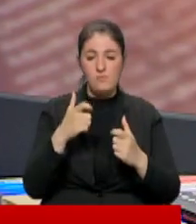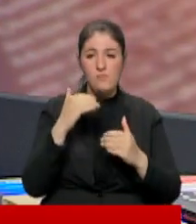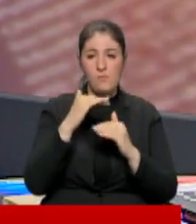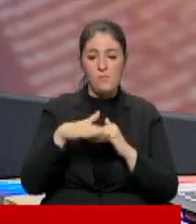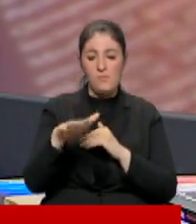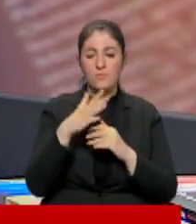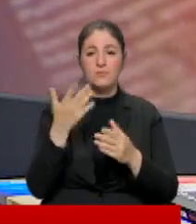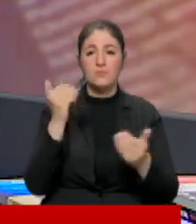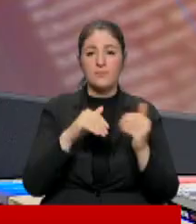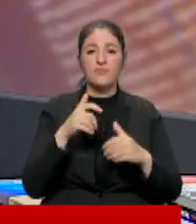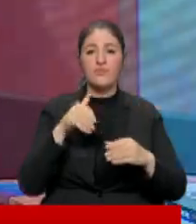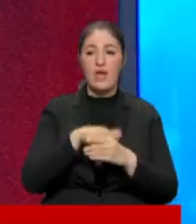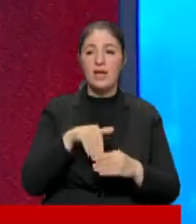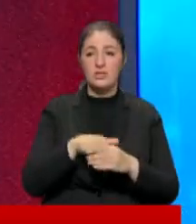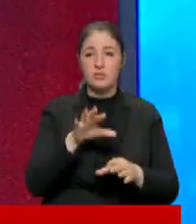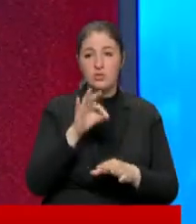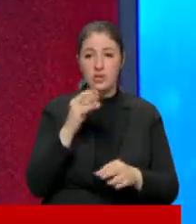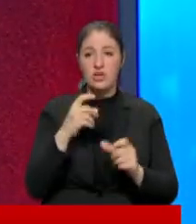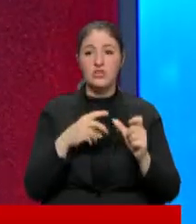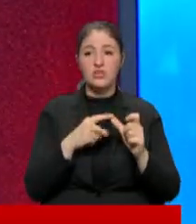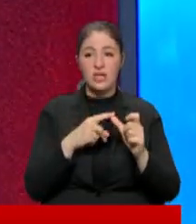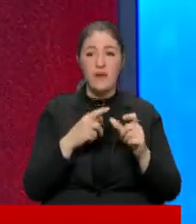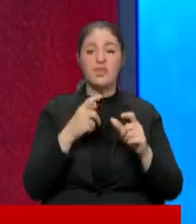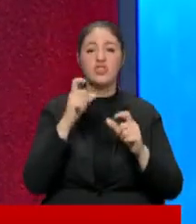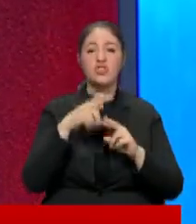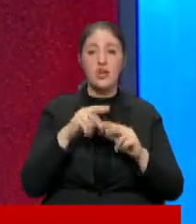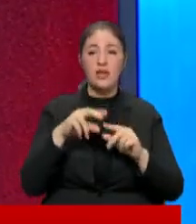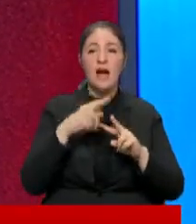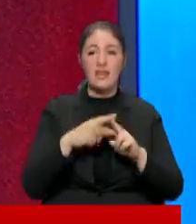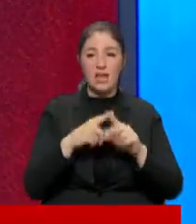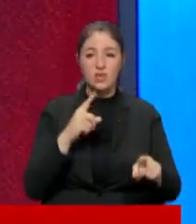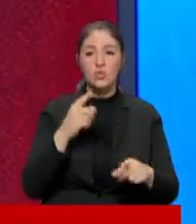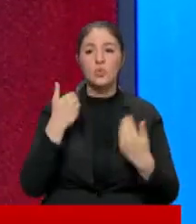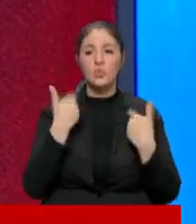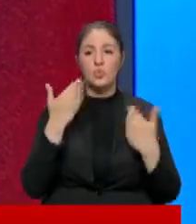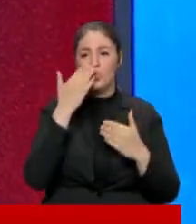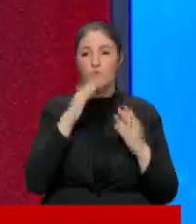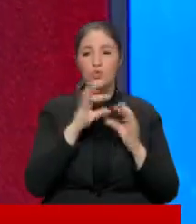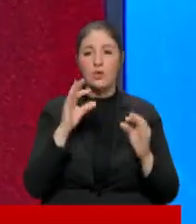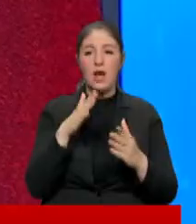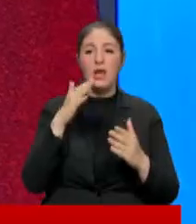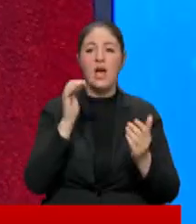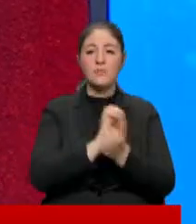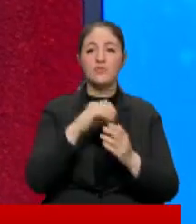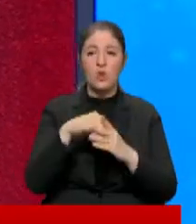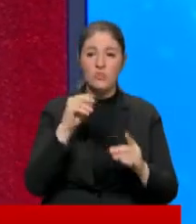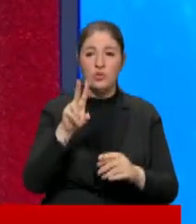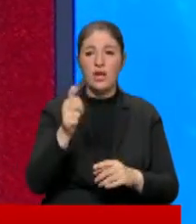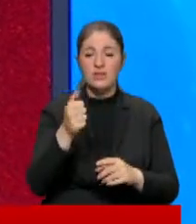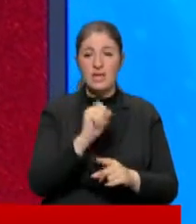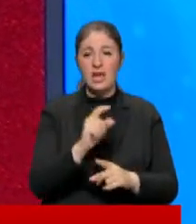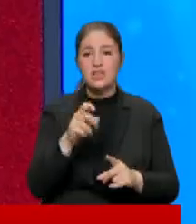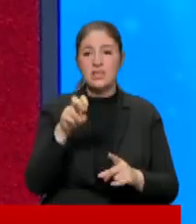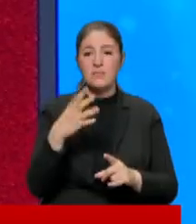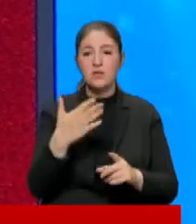oylarıyla milletvekili seçilen Şerafettin Can Atalay'ın hukuka aykırı şekilde cezaevinde tutulmasını 36 il ve 85